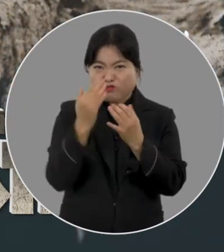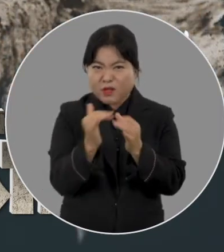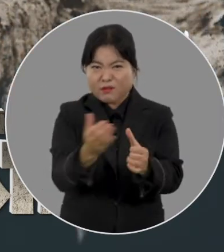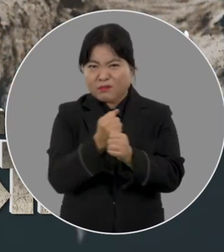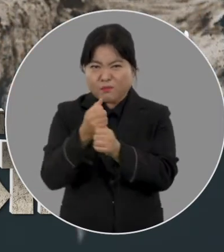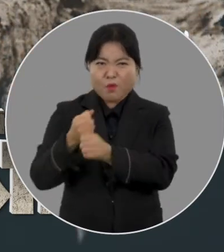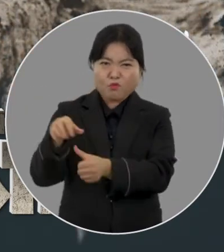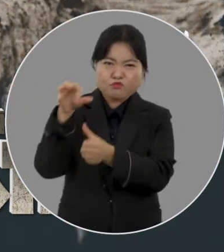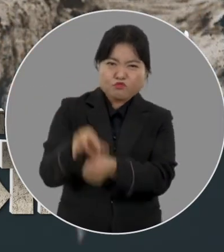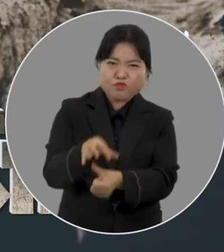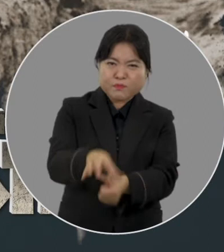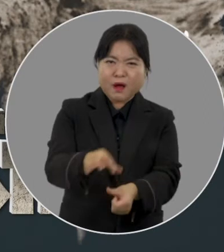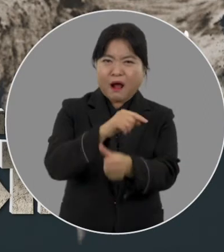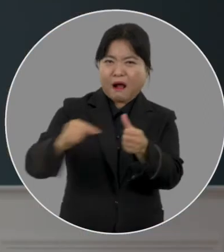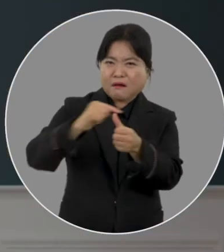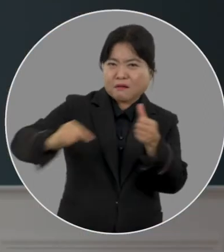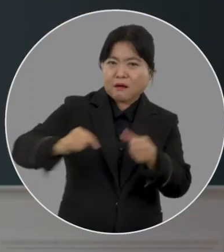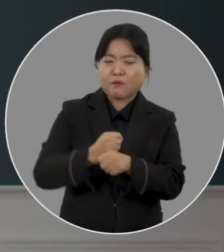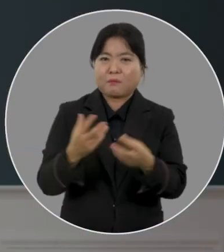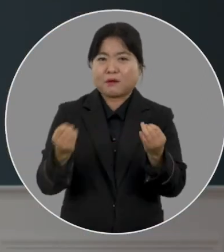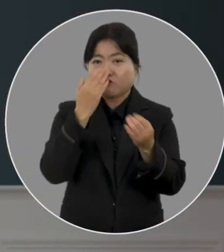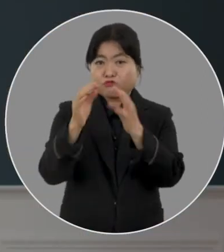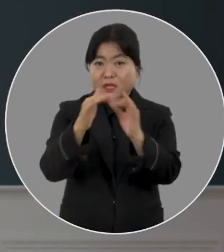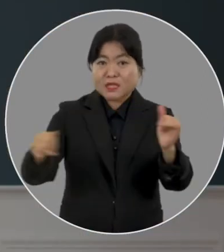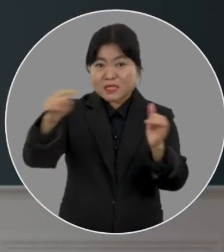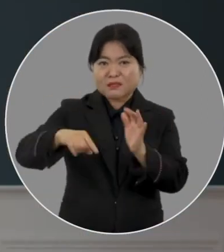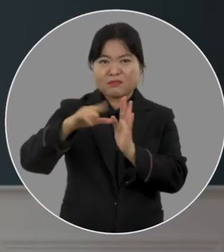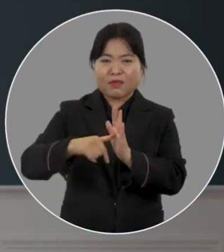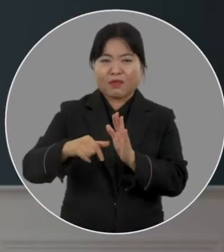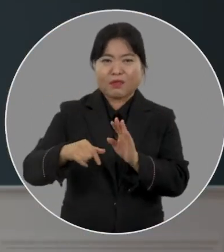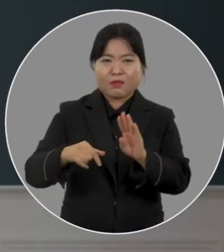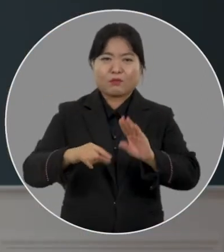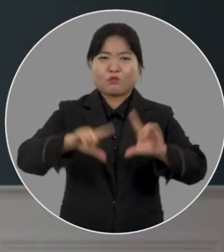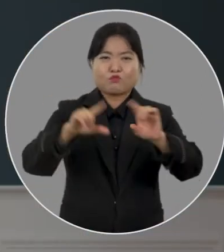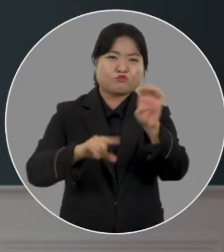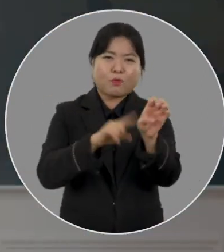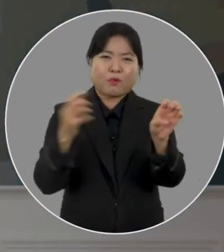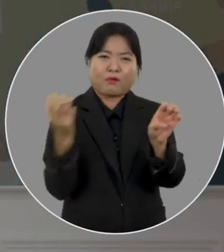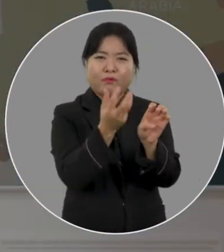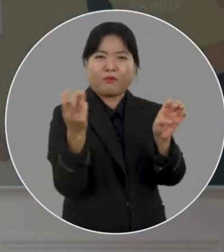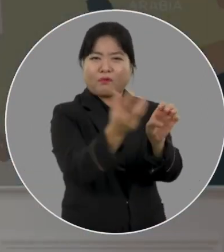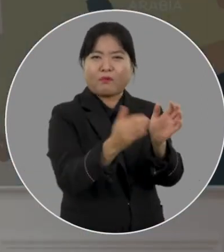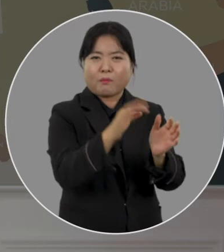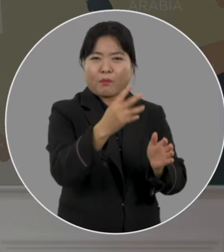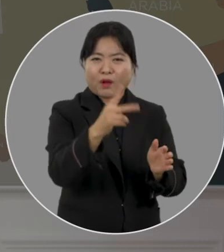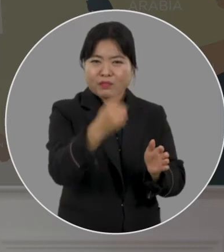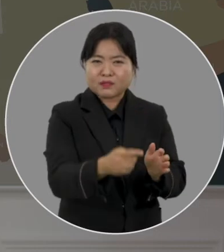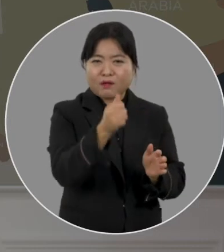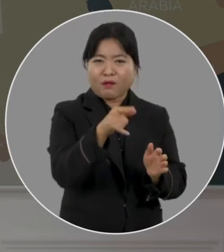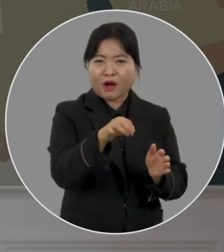구금 또는 학살하고 많은 유대인들이 이때 동유럽으로 건너가면서 폴란드,